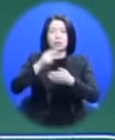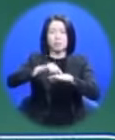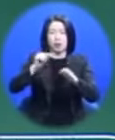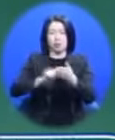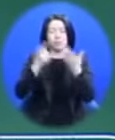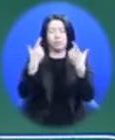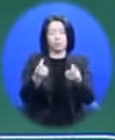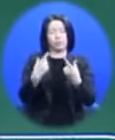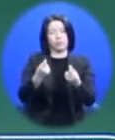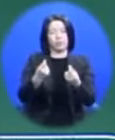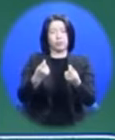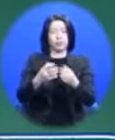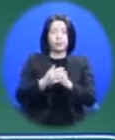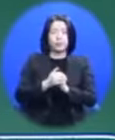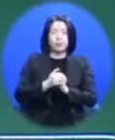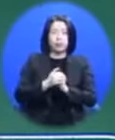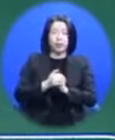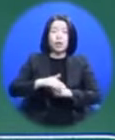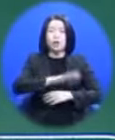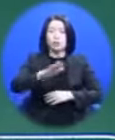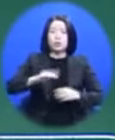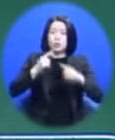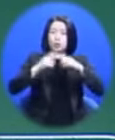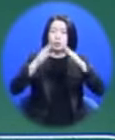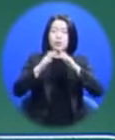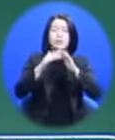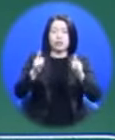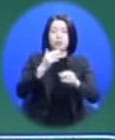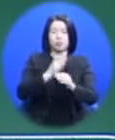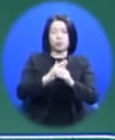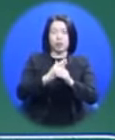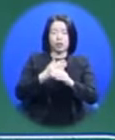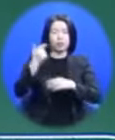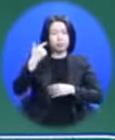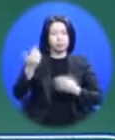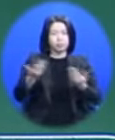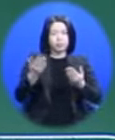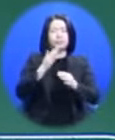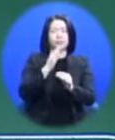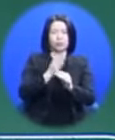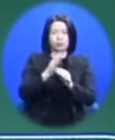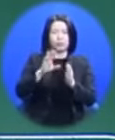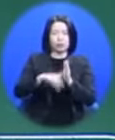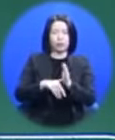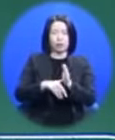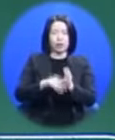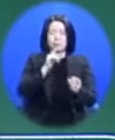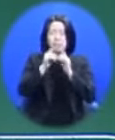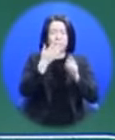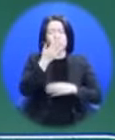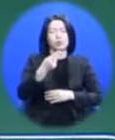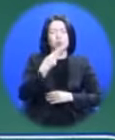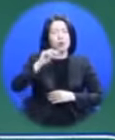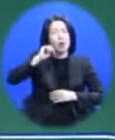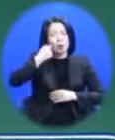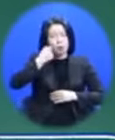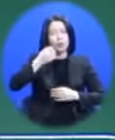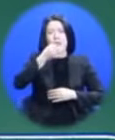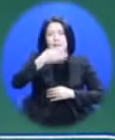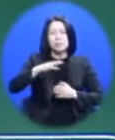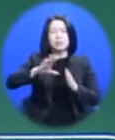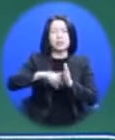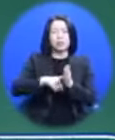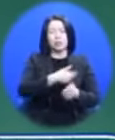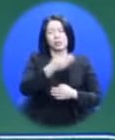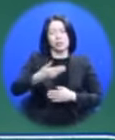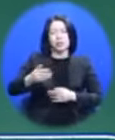것입니다. 우리 교우들 중에 목회하면서 말할 수 없이 어렵고 힘든 때를 지나고 있는 분들을